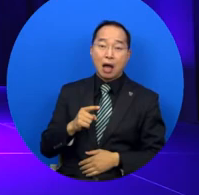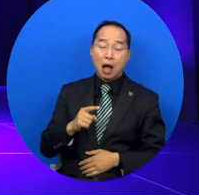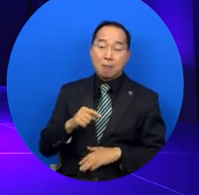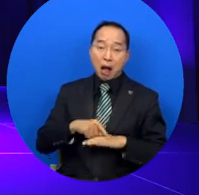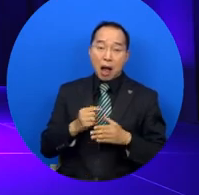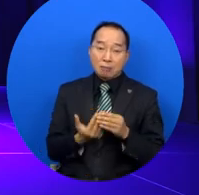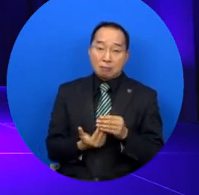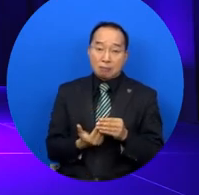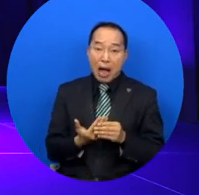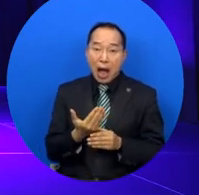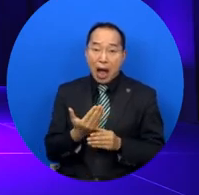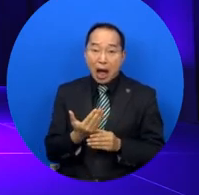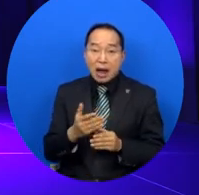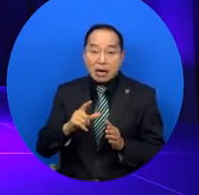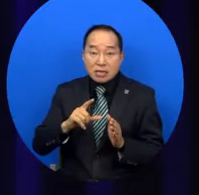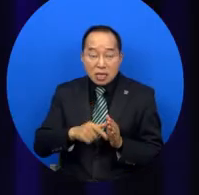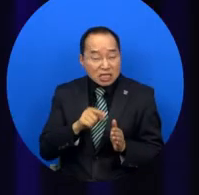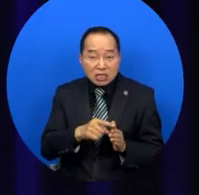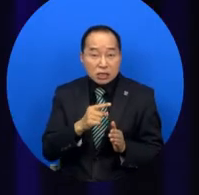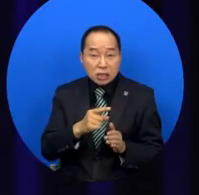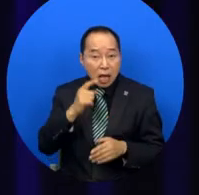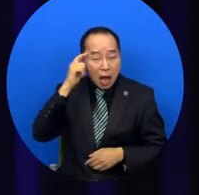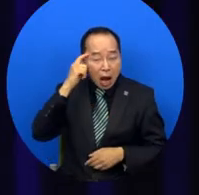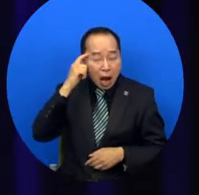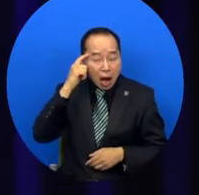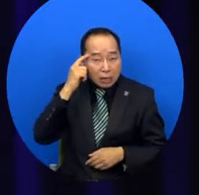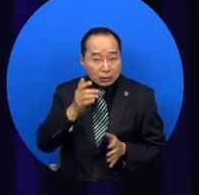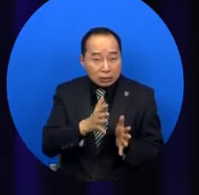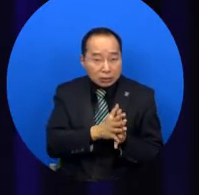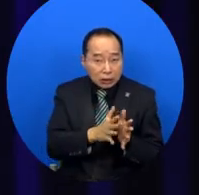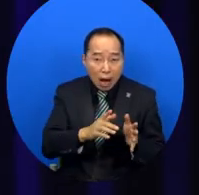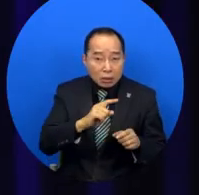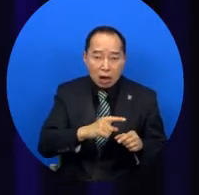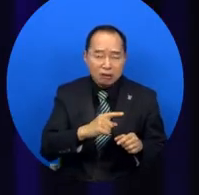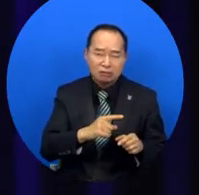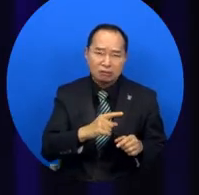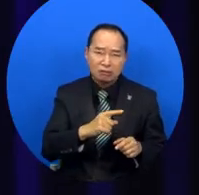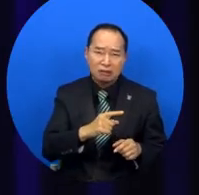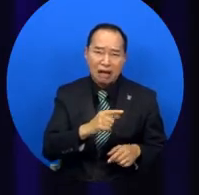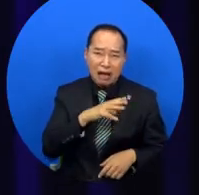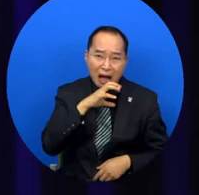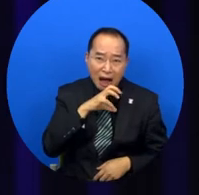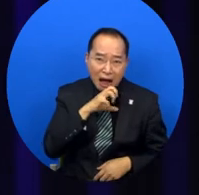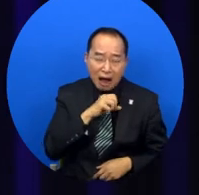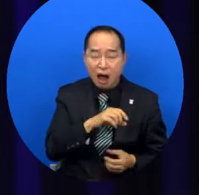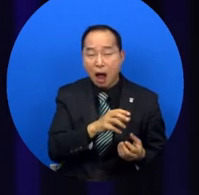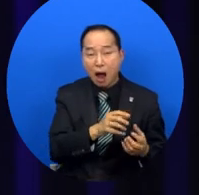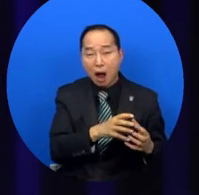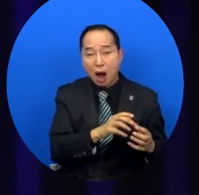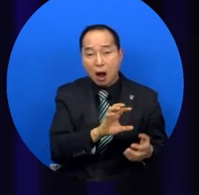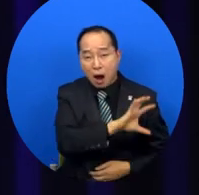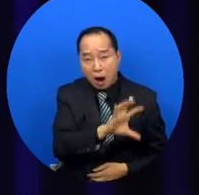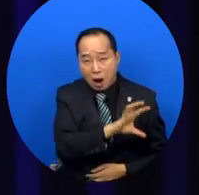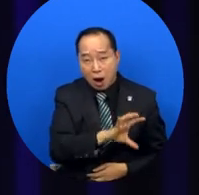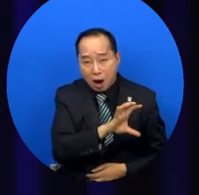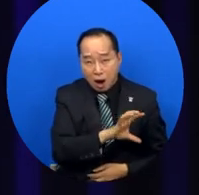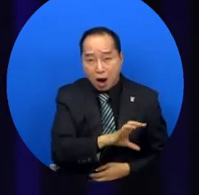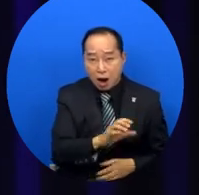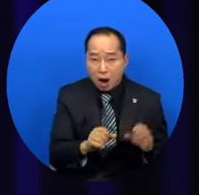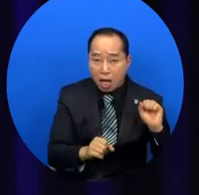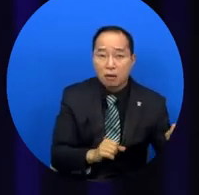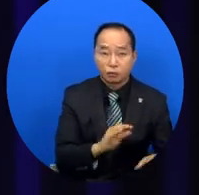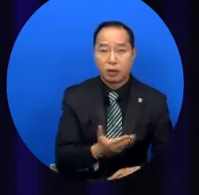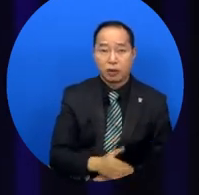이런 마음부터 그냥 확 쏟아옵니다. 그런 생각하면 계속 그런 생각 올라와요. 우물을 파는 거죠.